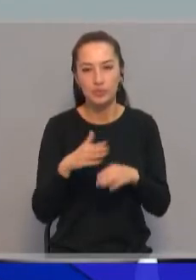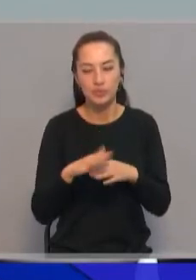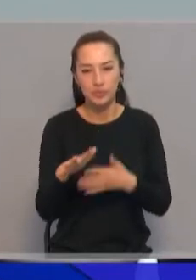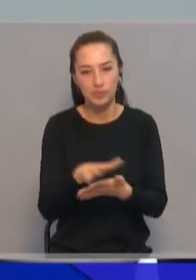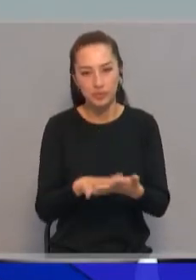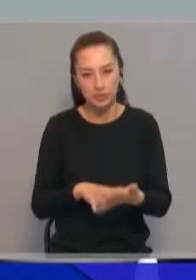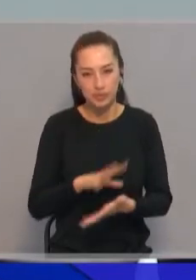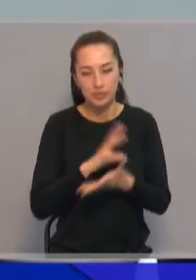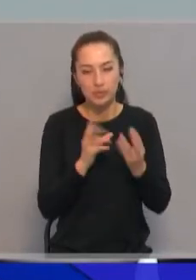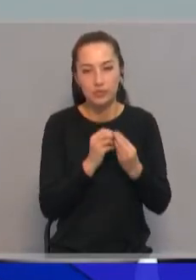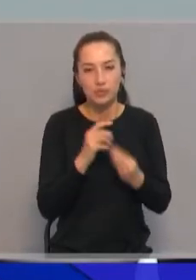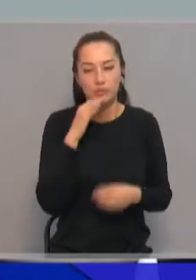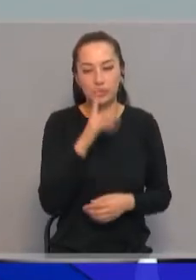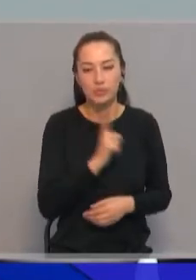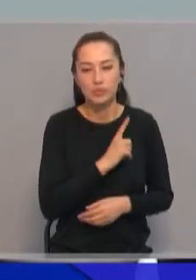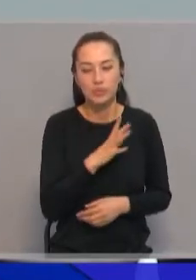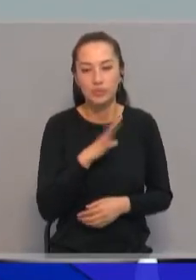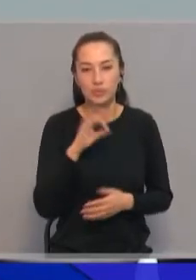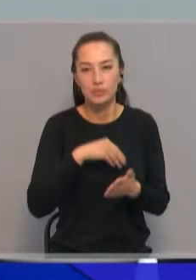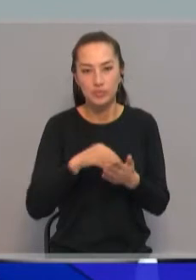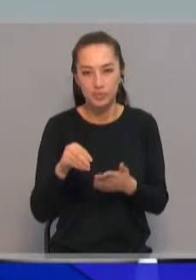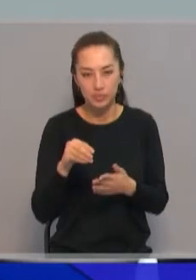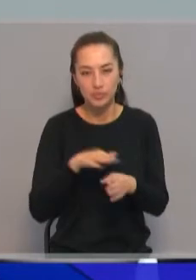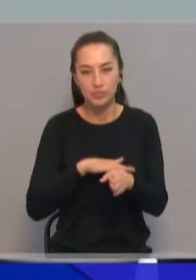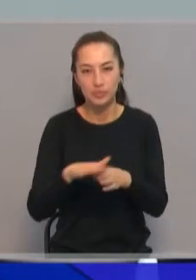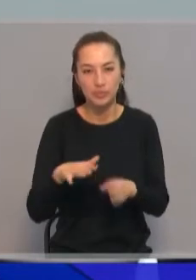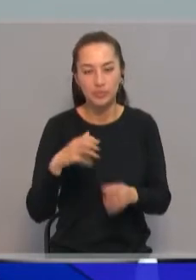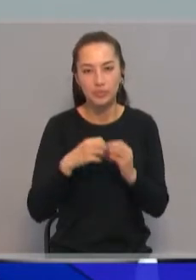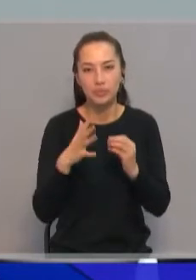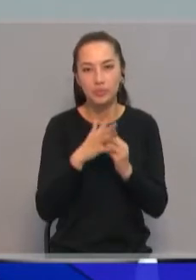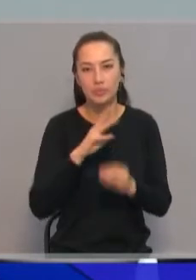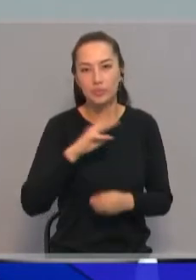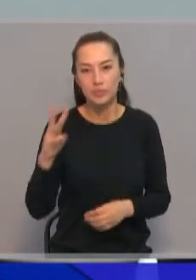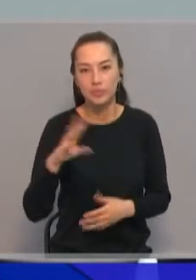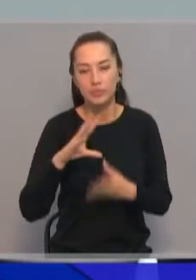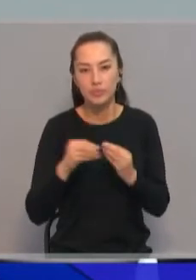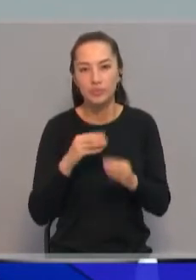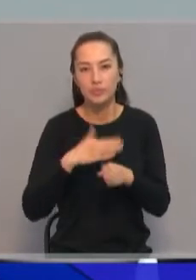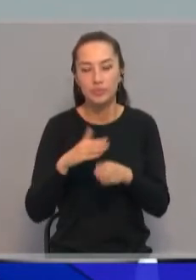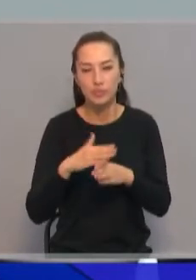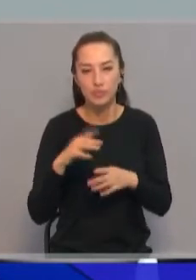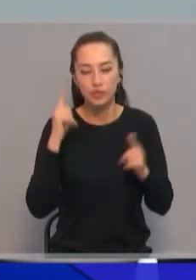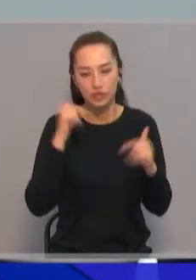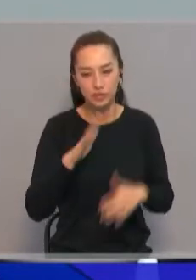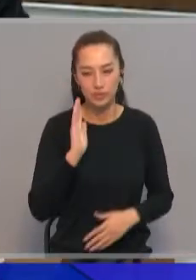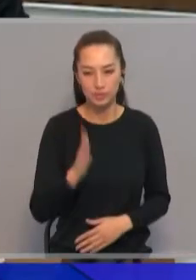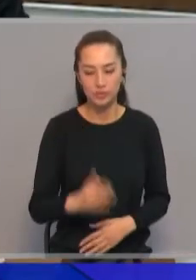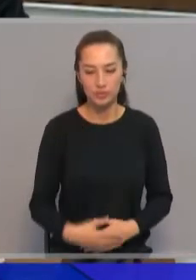өтінім жасайды және көптен күткен сатып алуды жүзеге асырады. Банк 15 минут ішінде несие беру бойынша шешім